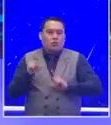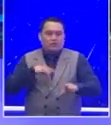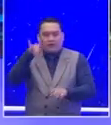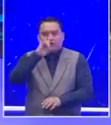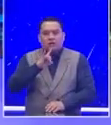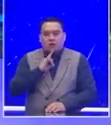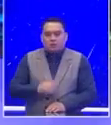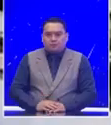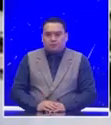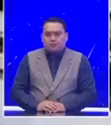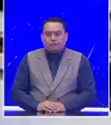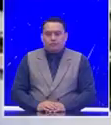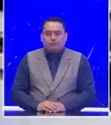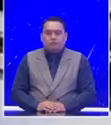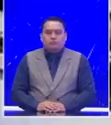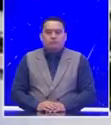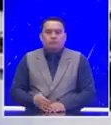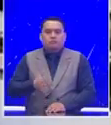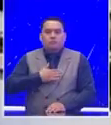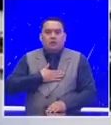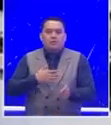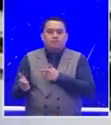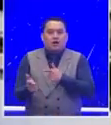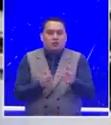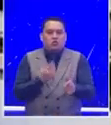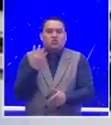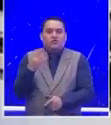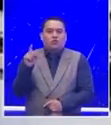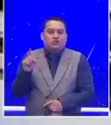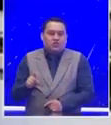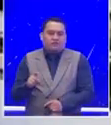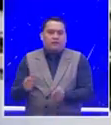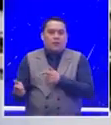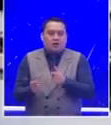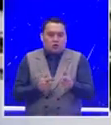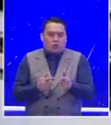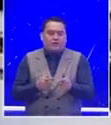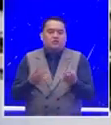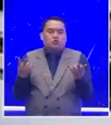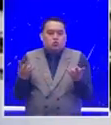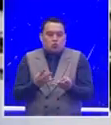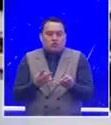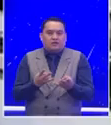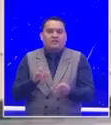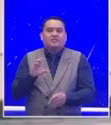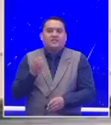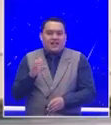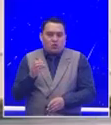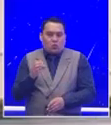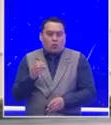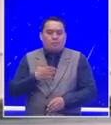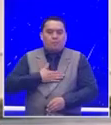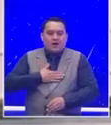Казахстана. Мы должны подготовиться к началу четвертой четверти, поэтому уже в среду